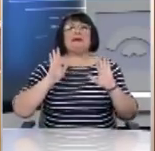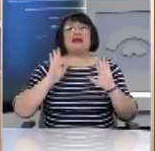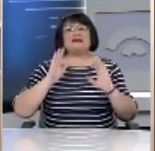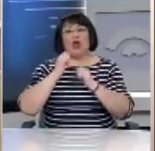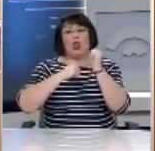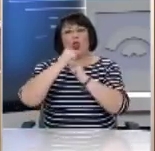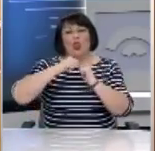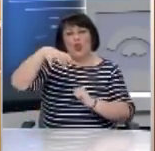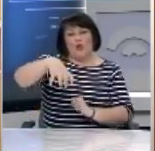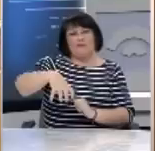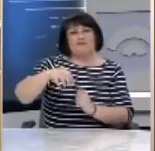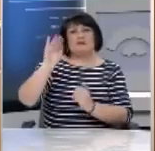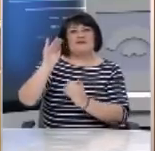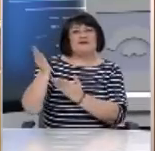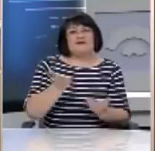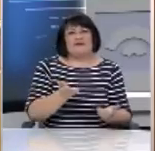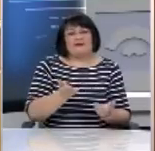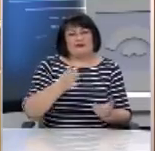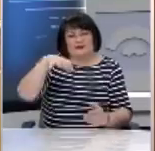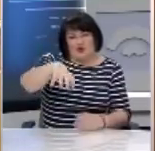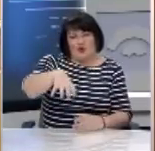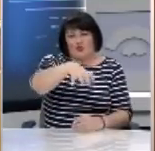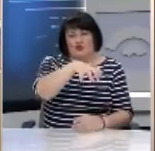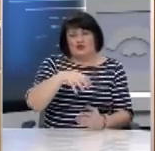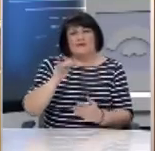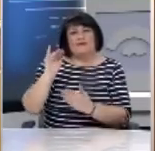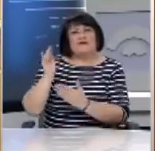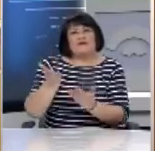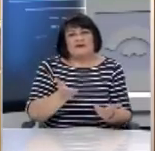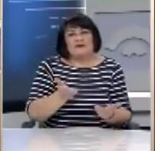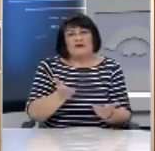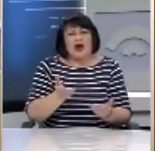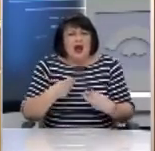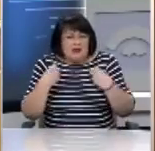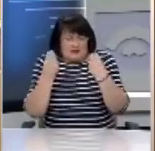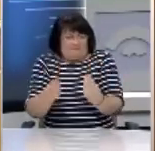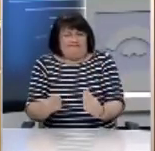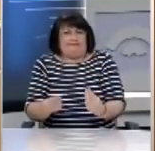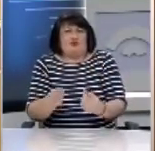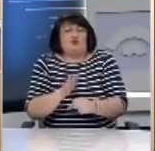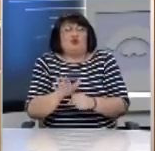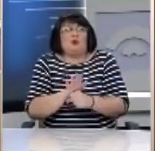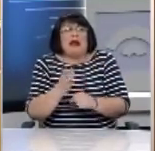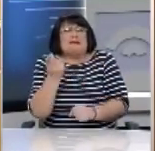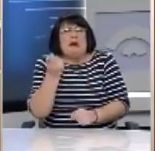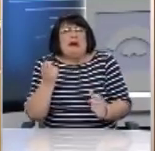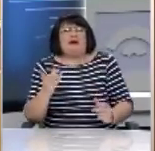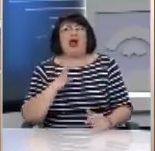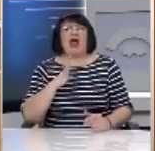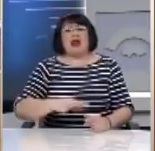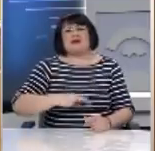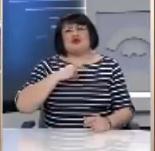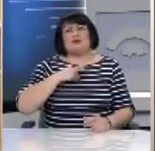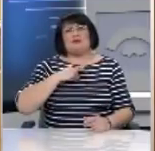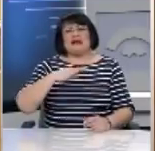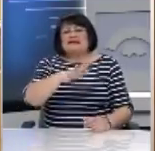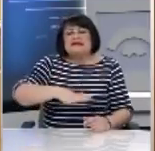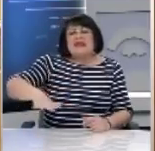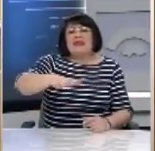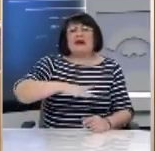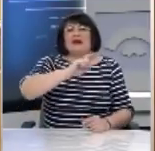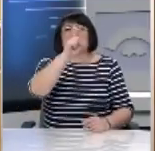φιλοξενίας, χωρίς να εξασφαλίζεται στο ελάχιστο αξιοπρεπείς συνθήκες διαβίωσης.